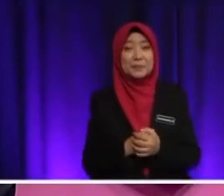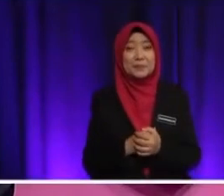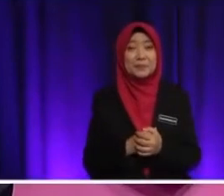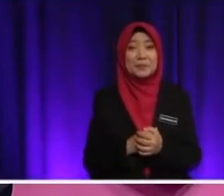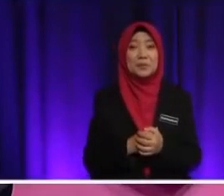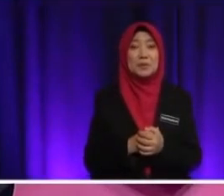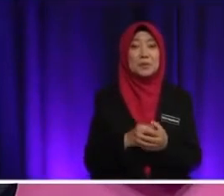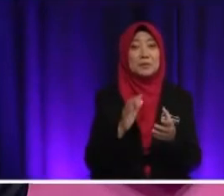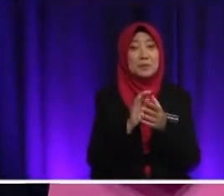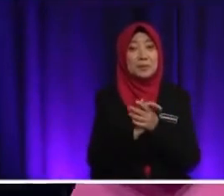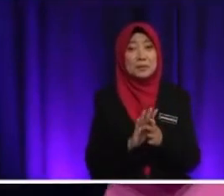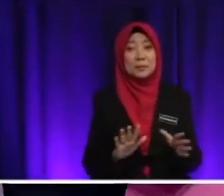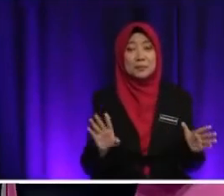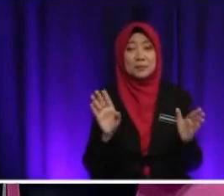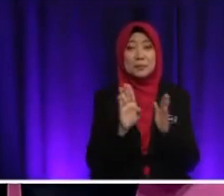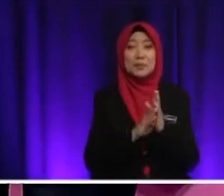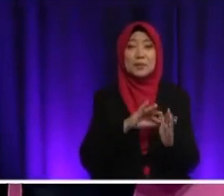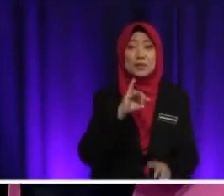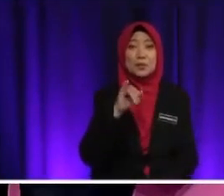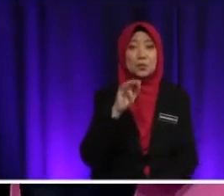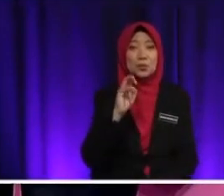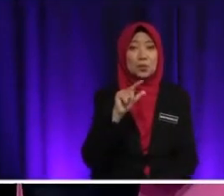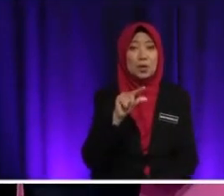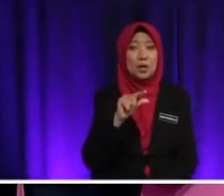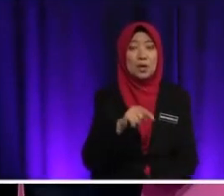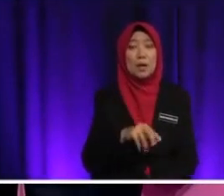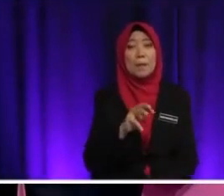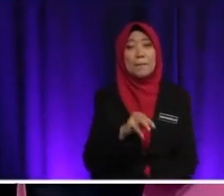Okey. Selamat berjuang